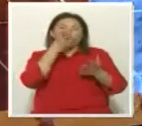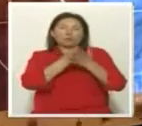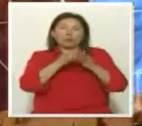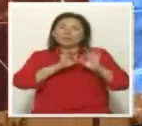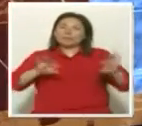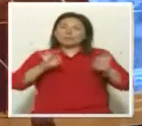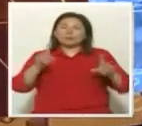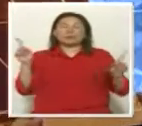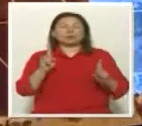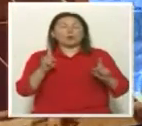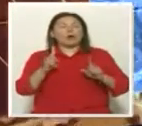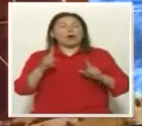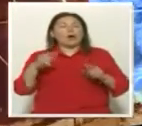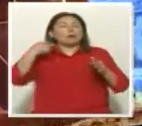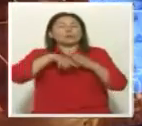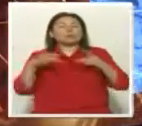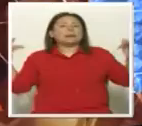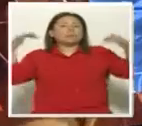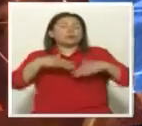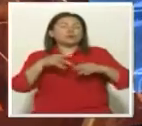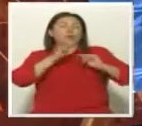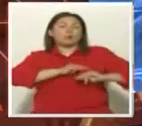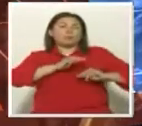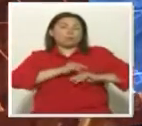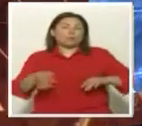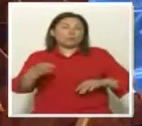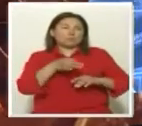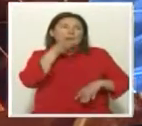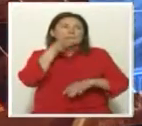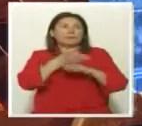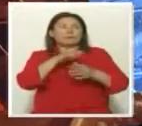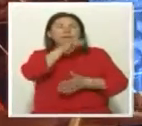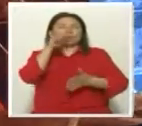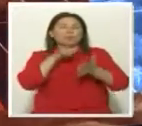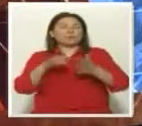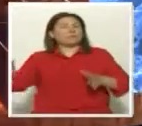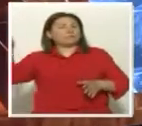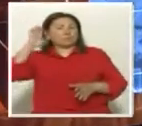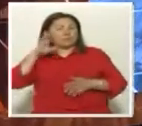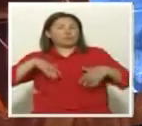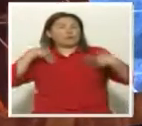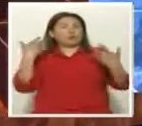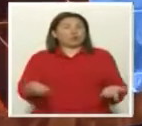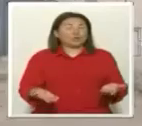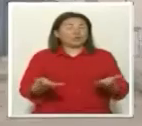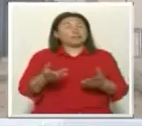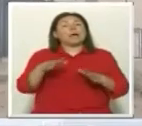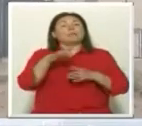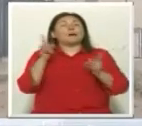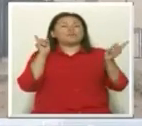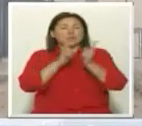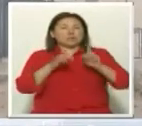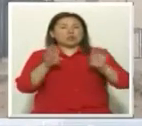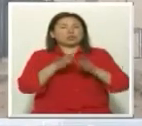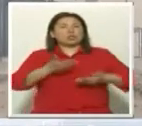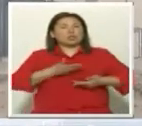очередь, проинформировал собравшихся о проводимой работе в области, ответил на вопросы и выслушал предложения сельчан. На встрече с акимом области